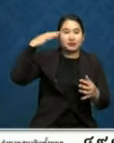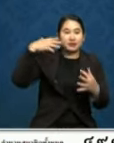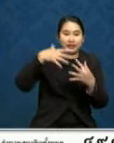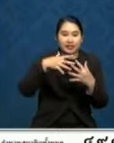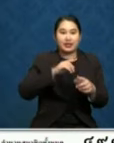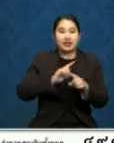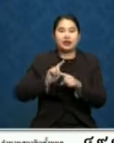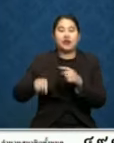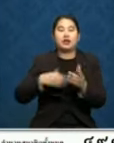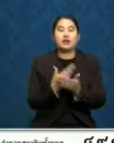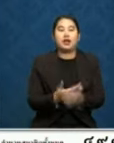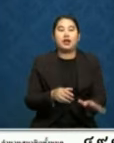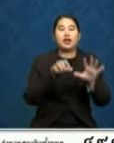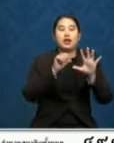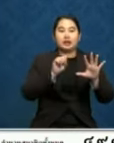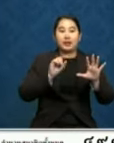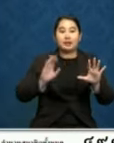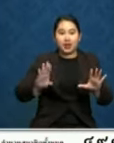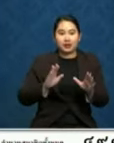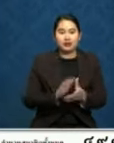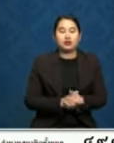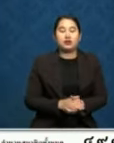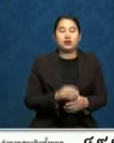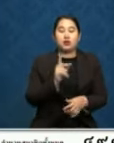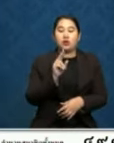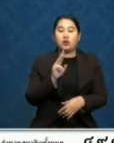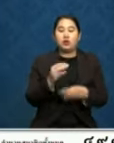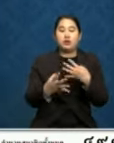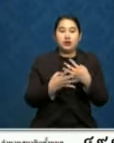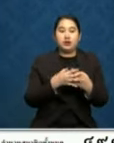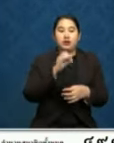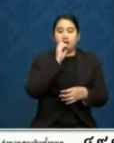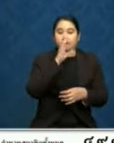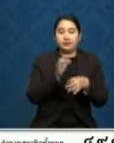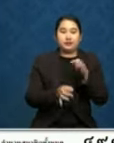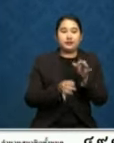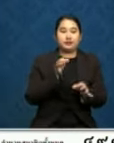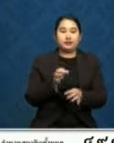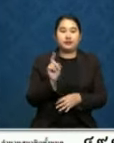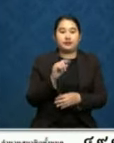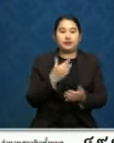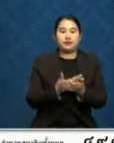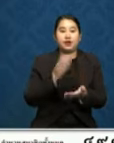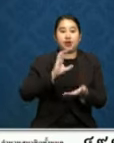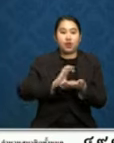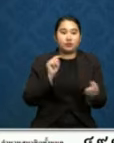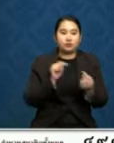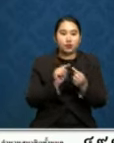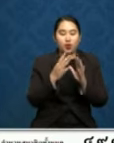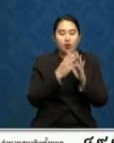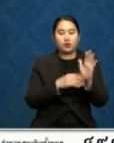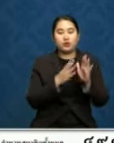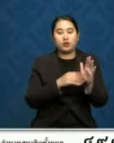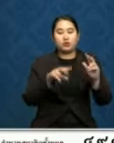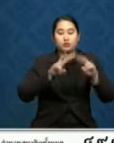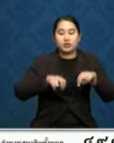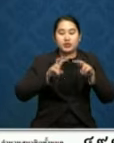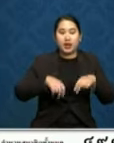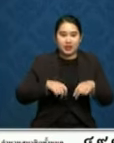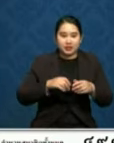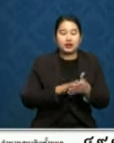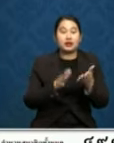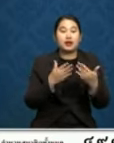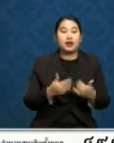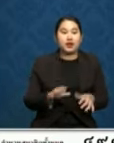ชนะครับวงเงินประมาณ 500,000 บาทแล้วก็กรมราชทัณฑ์ก็แจงว่าเป็นงบประมาณสำหรับอบรมวิจัยเท่านั้นนะครับก็ไม่